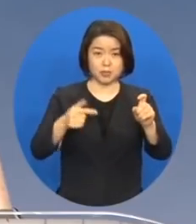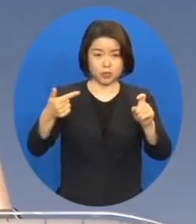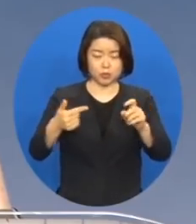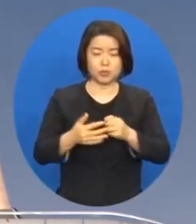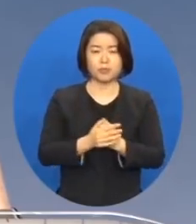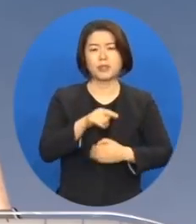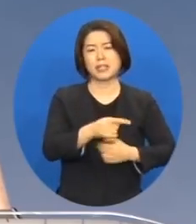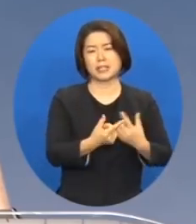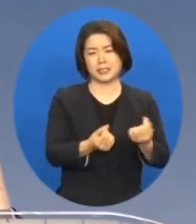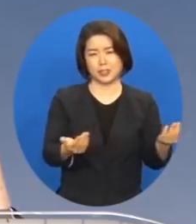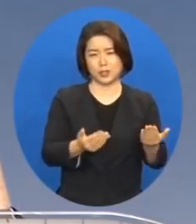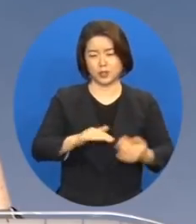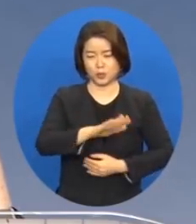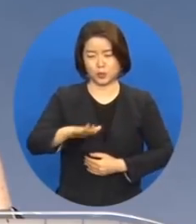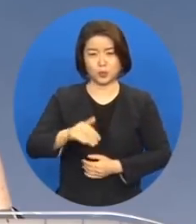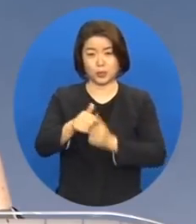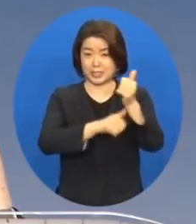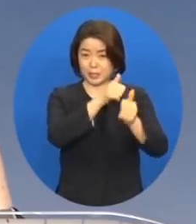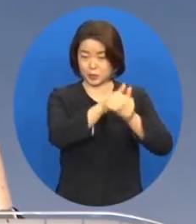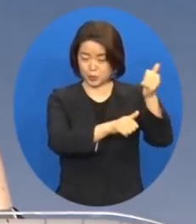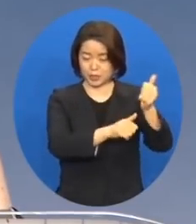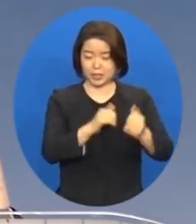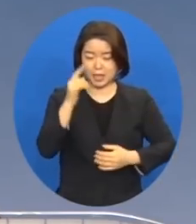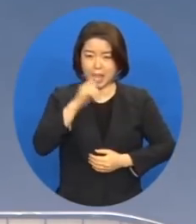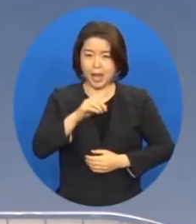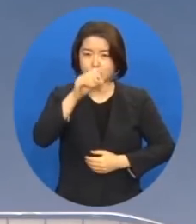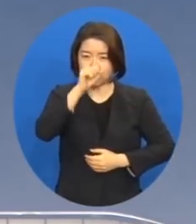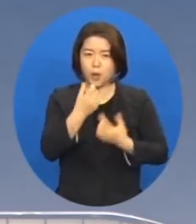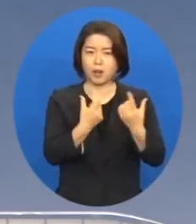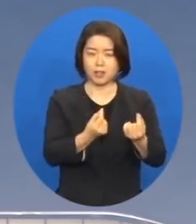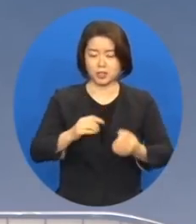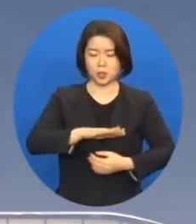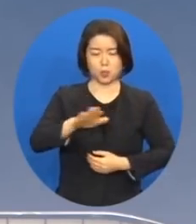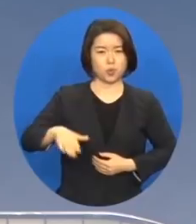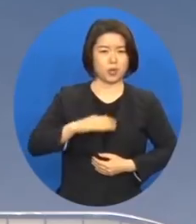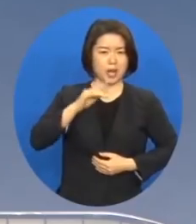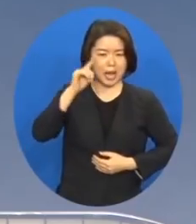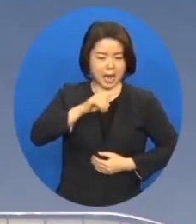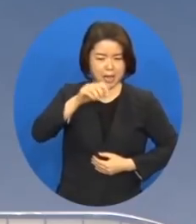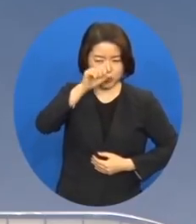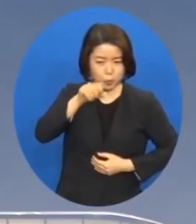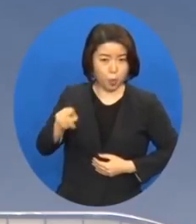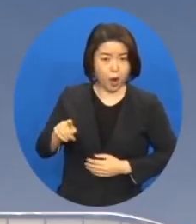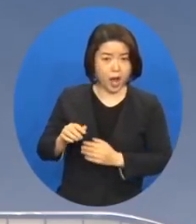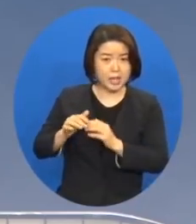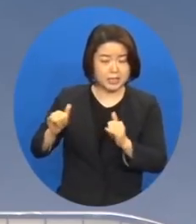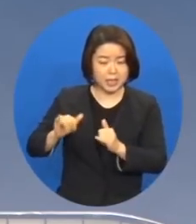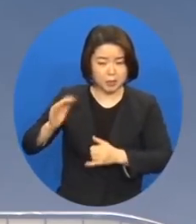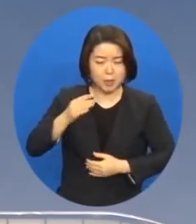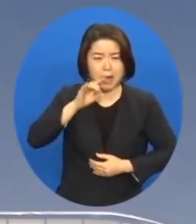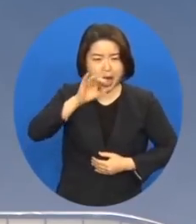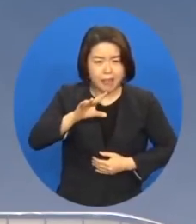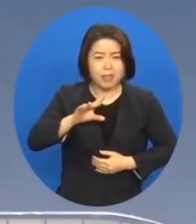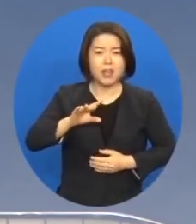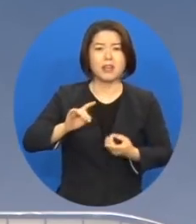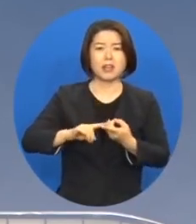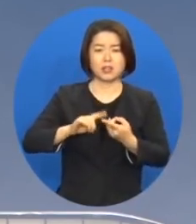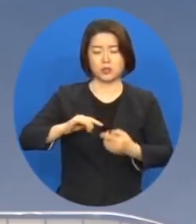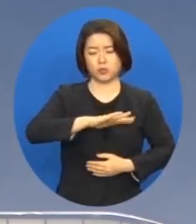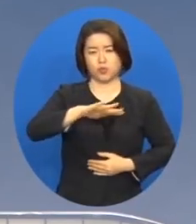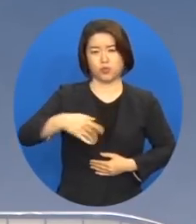조상들이 악을 좋아하는 것과 같이 우리가 악을 좋아하는 사람이 되어서는 안 된다는 것을 우리에게